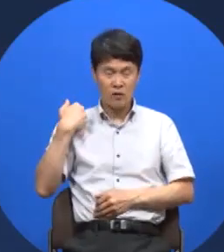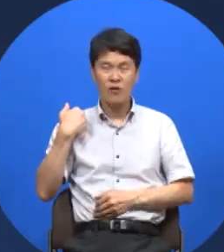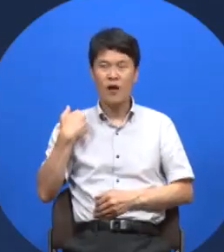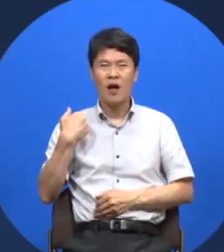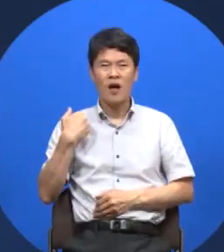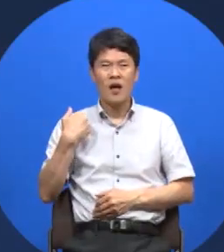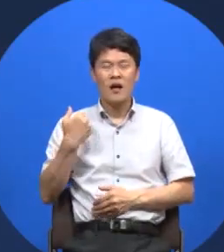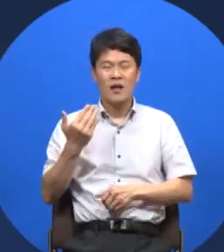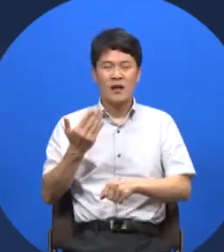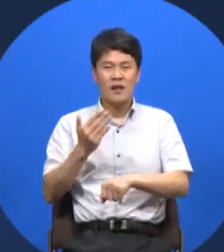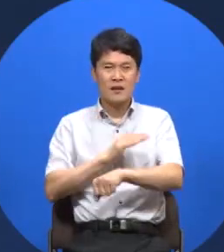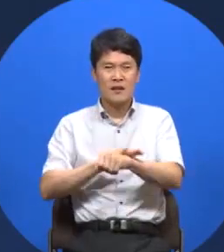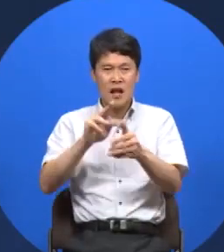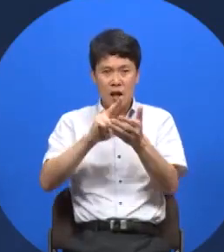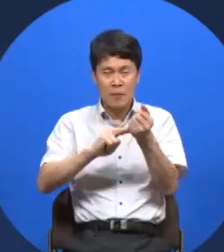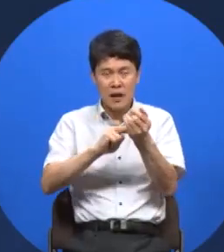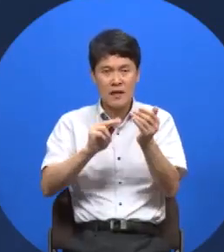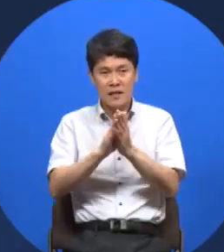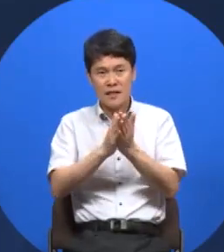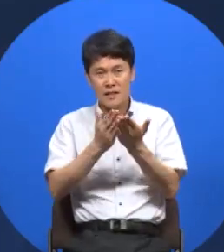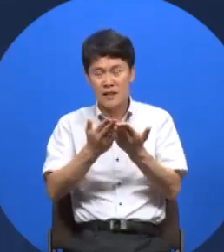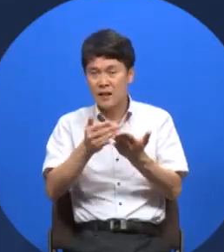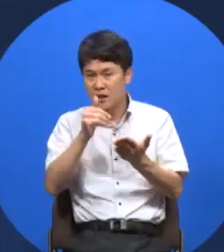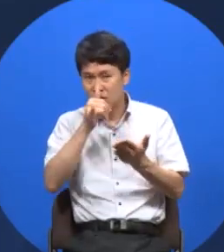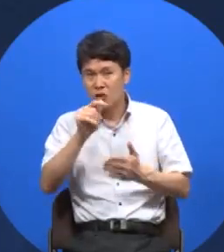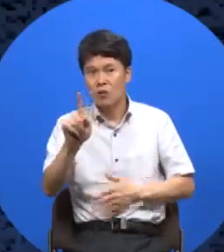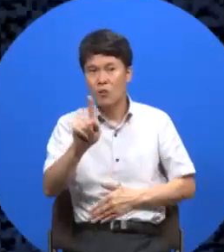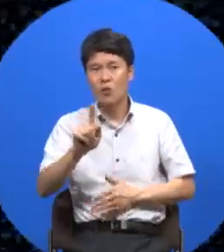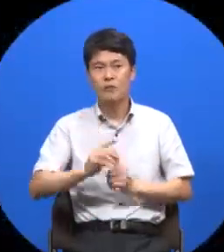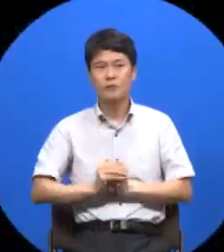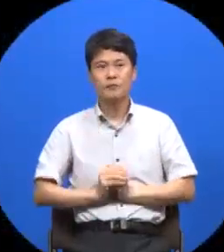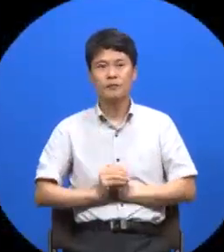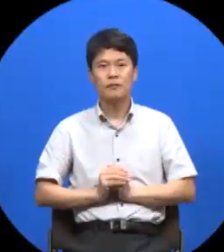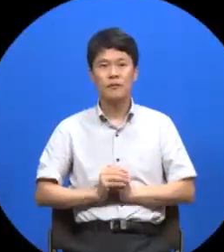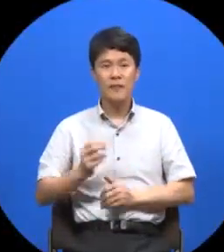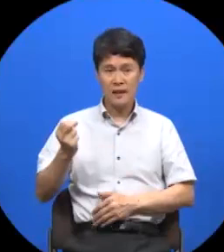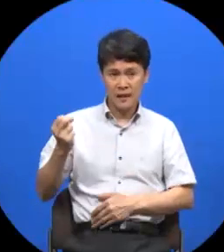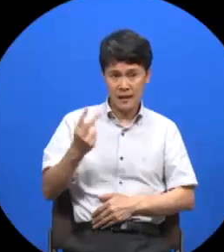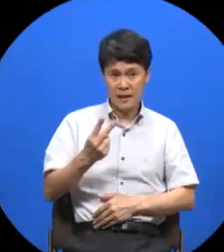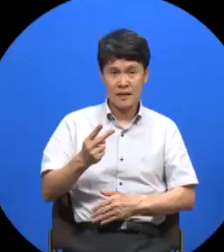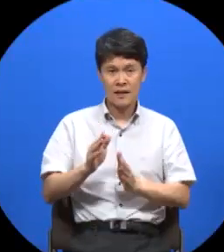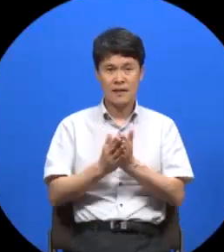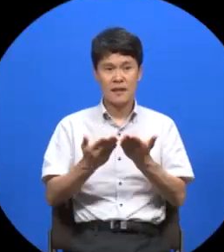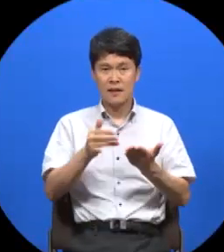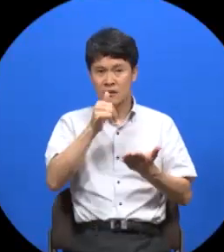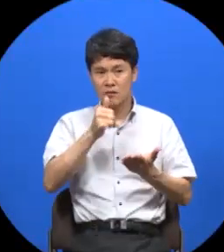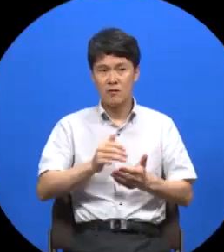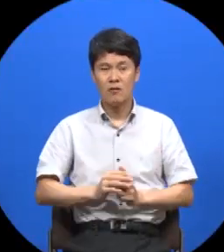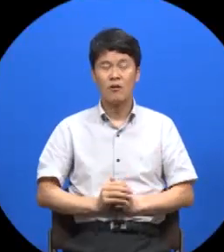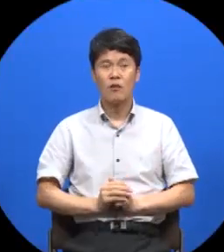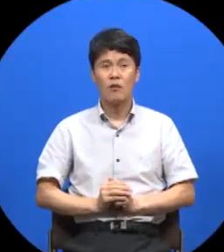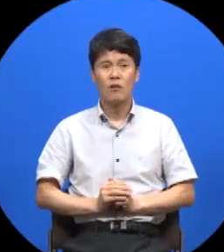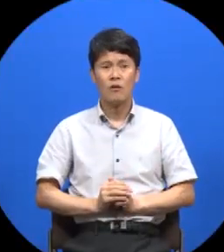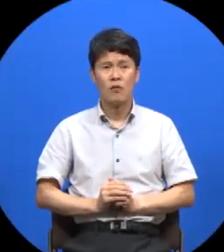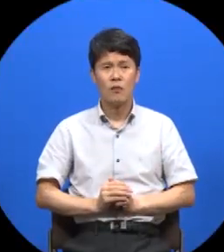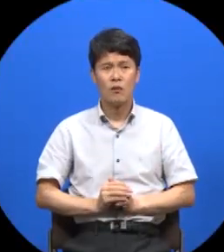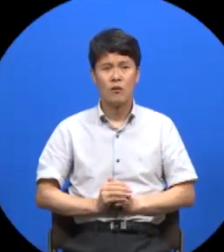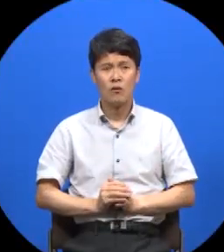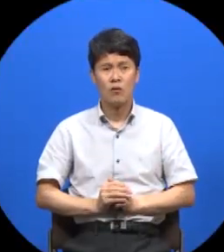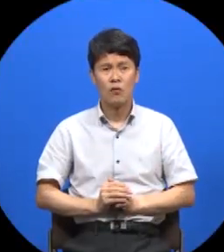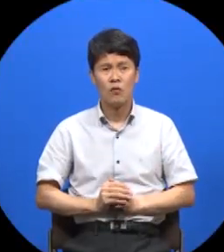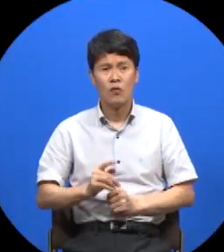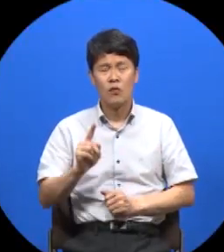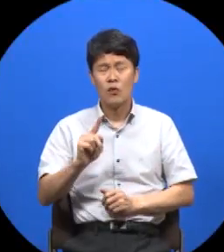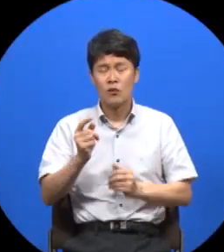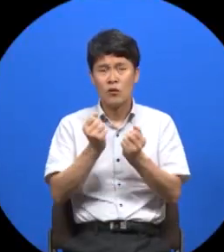가운데 신준모라는 사람이 쓴 책, 책의 제목에 다시라는 책이 있었어요. 다시. 근데 그 앞에